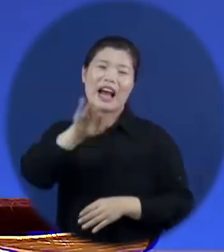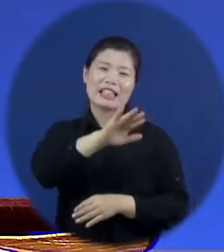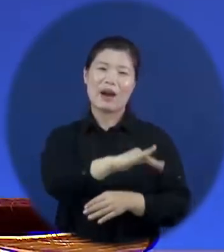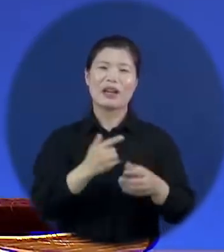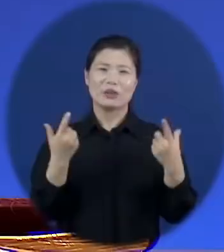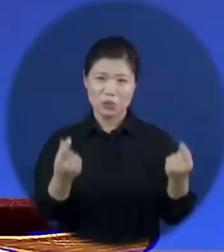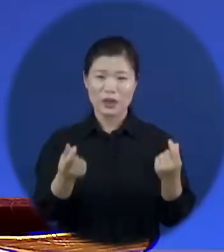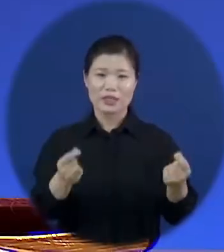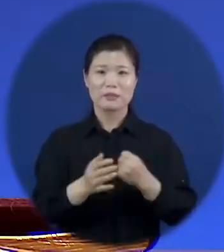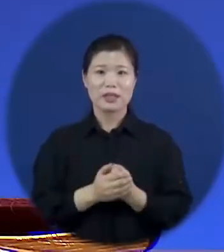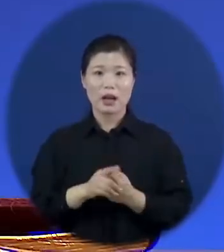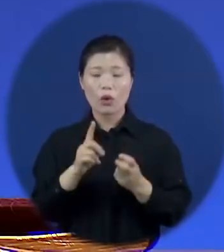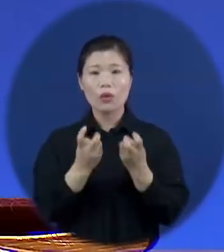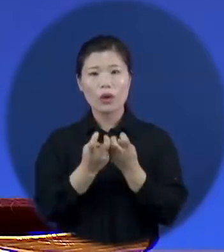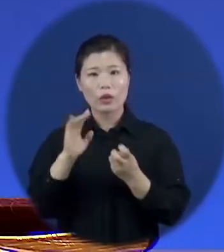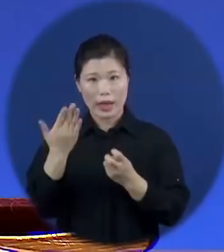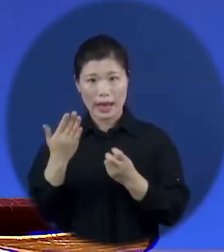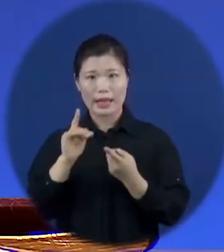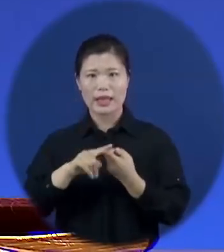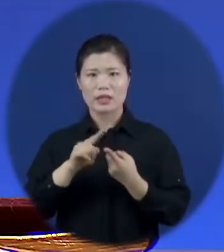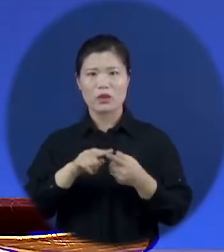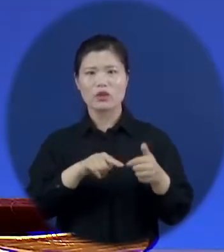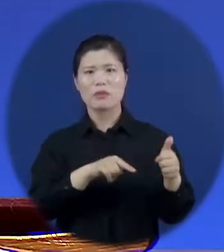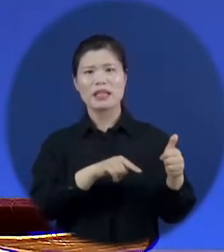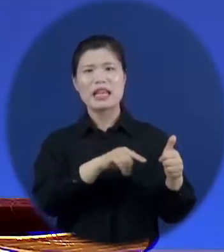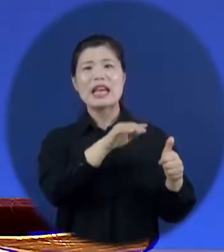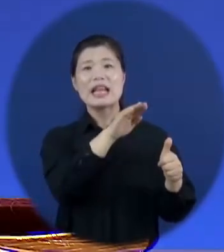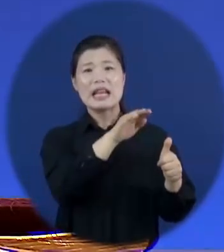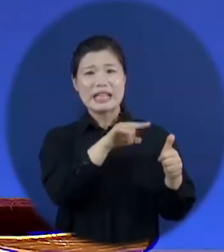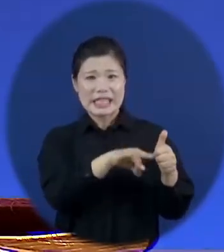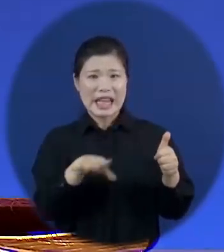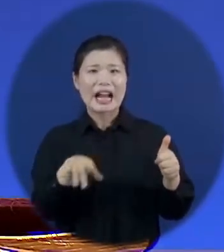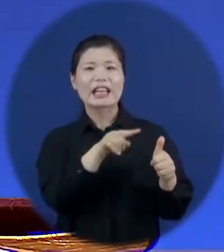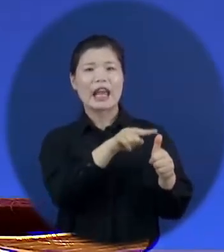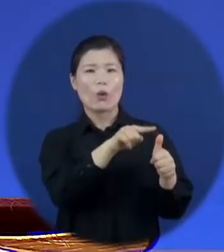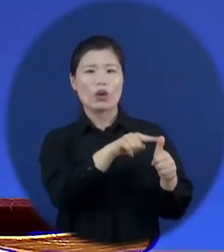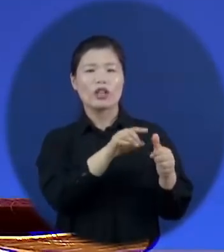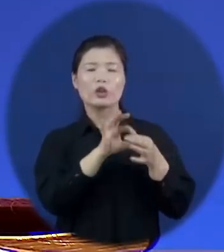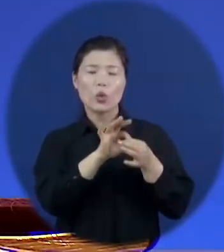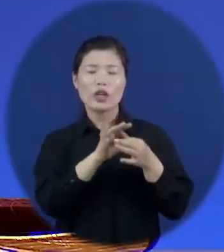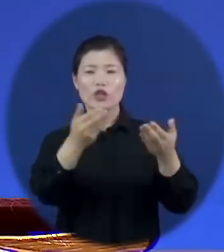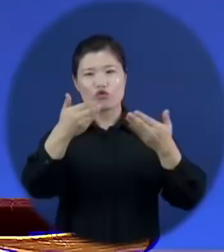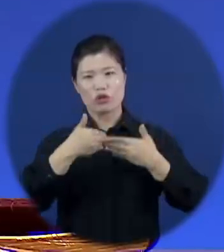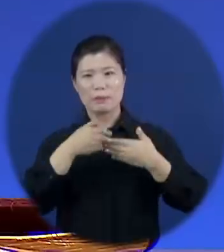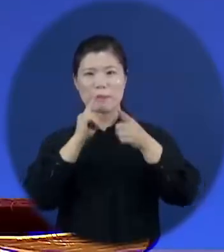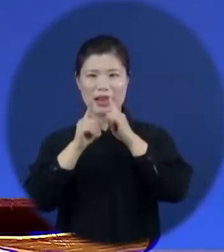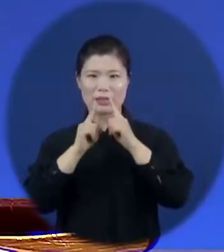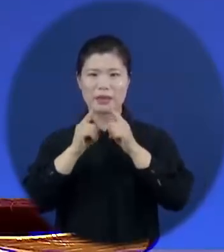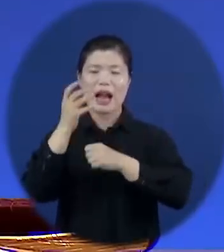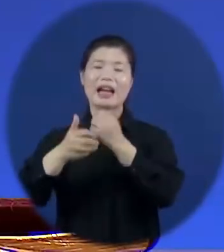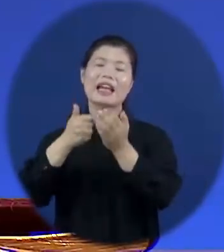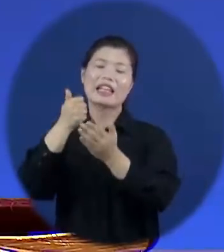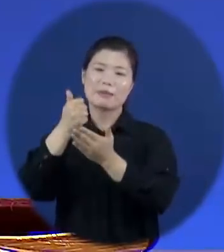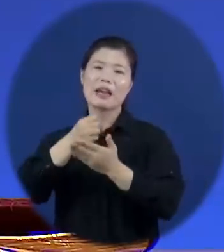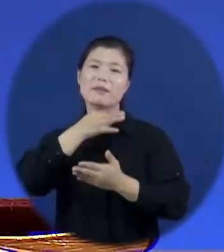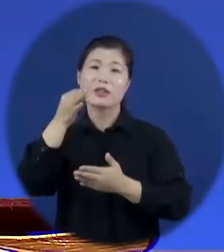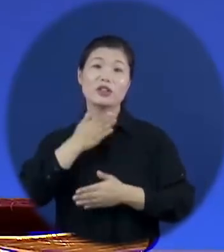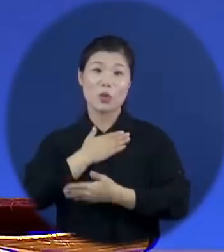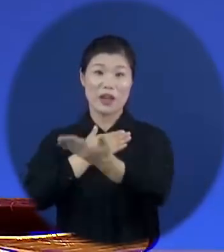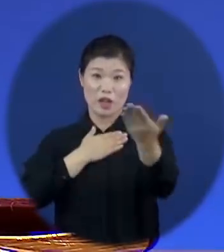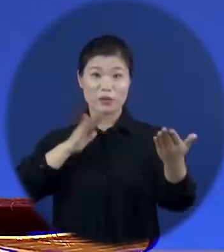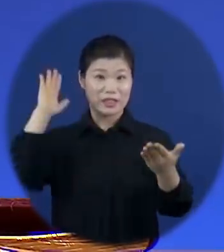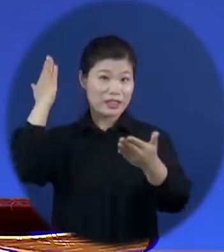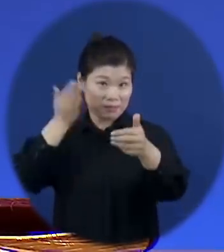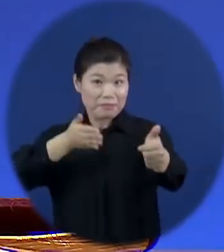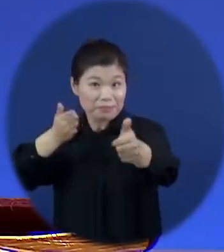그렇게 될 수 있었는가? 이제 이 삭개오를 통해 주시는 하나님의 음성을 여러분과 제가 듣기를